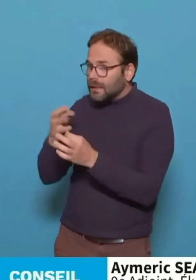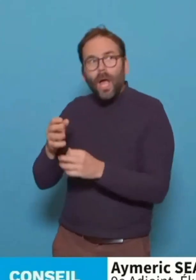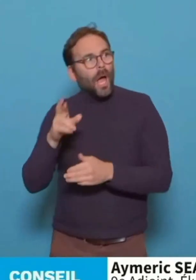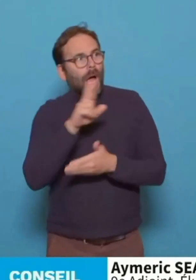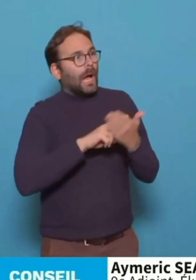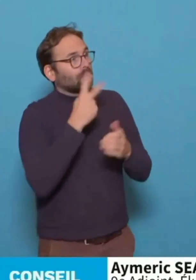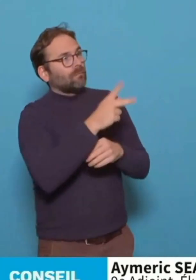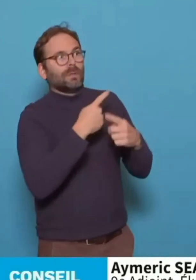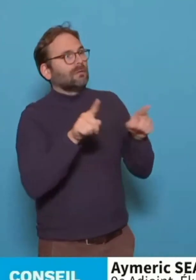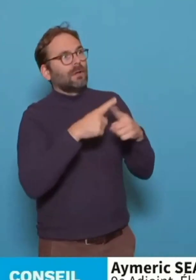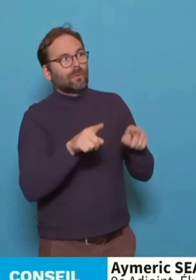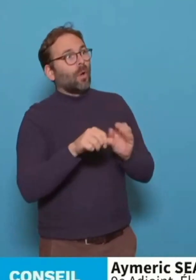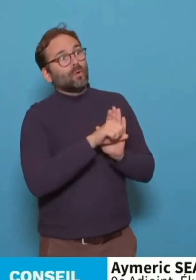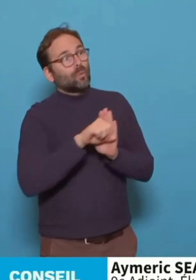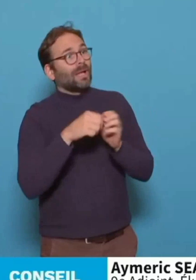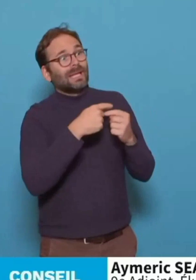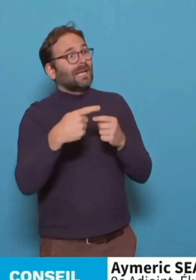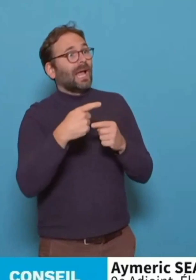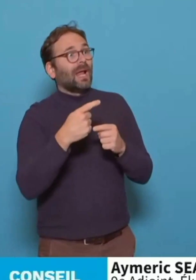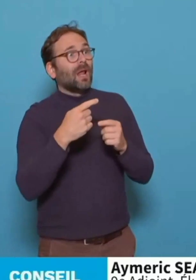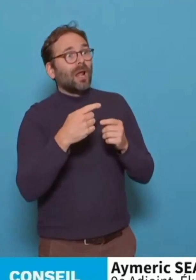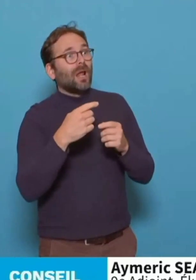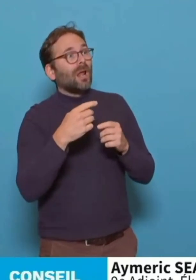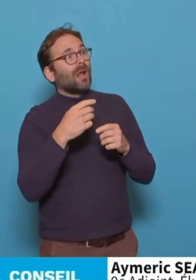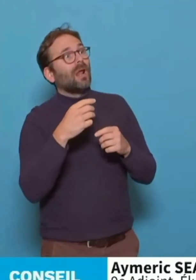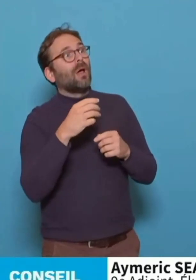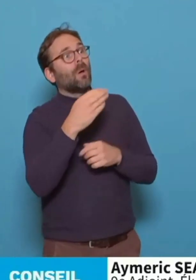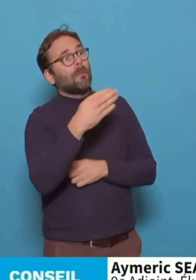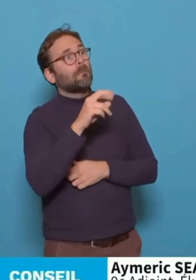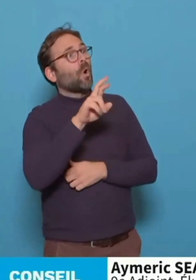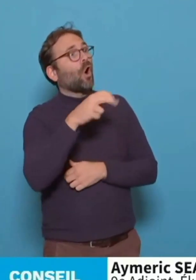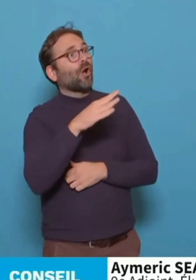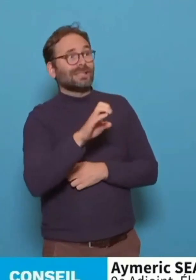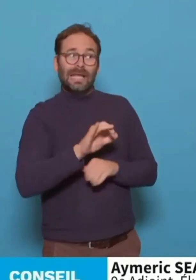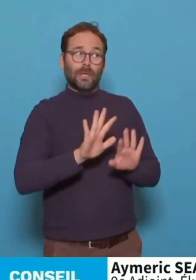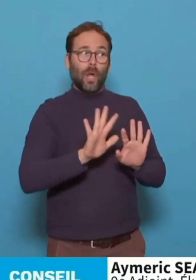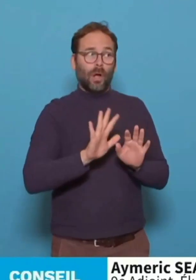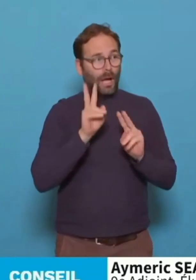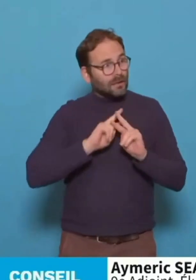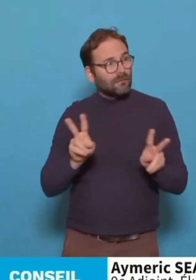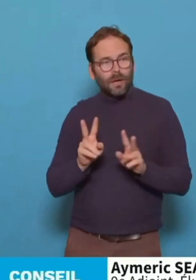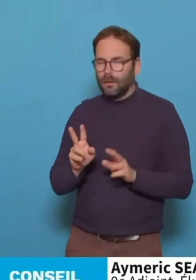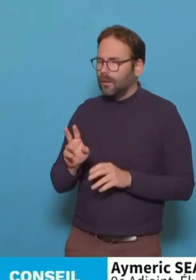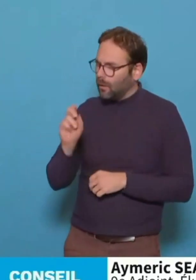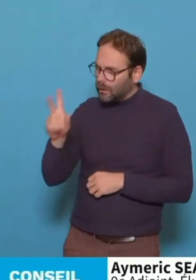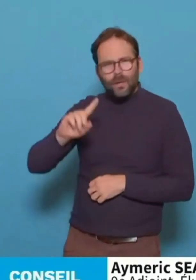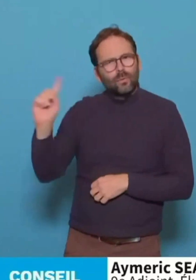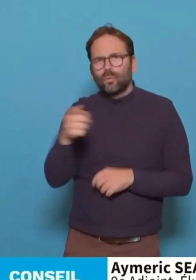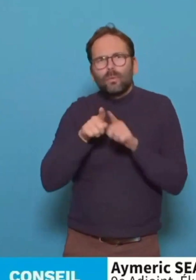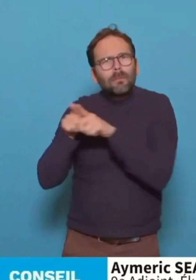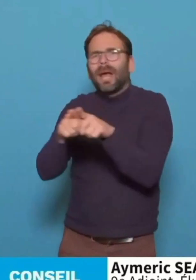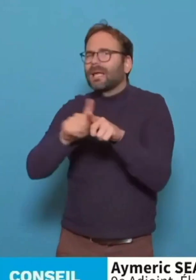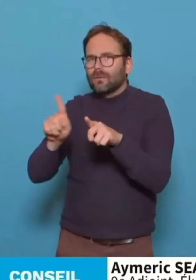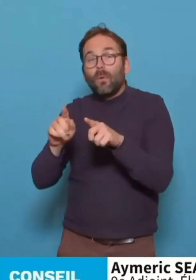région, la droite et la culture, c'est pas Morancé ». Donc, encore une fois, je ne mets pas tout le monde dans le même sac. Je dis ce que vous